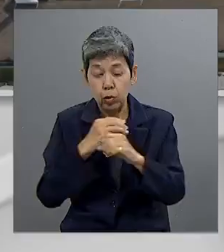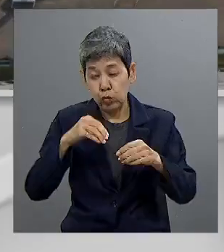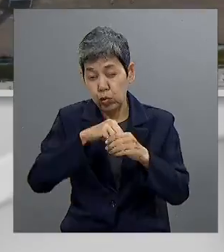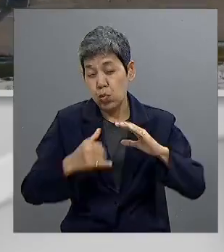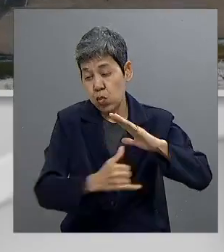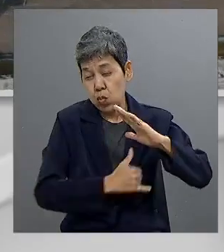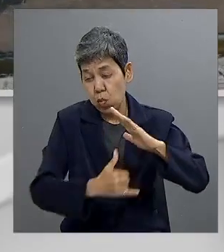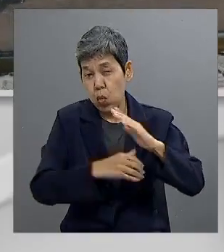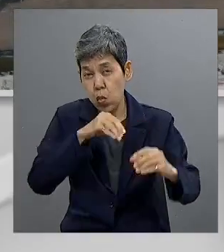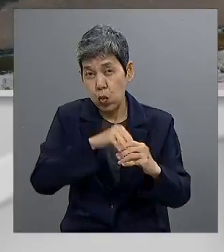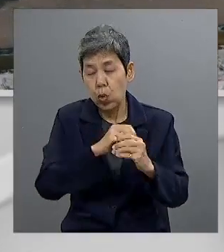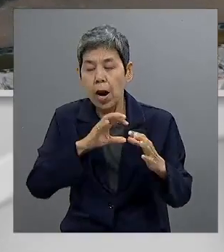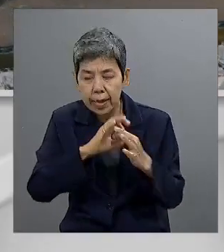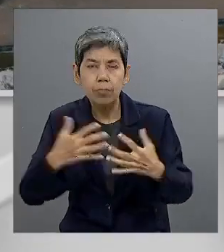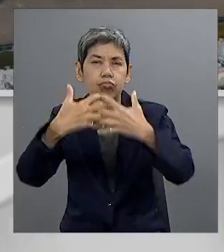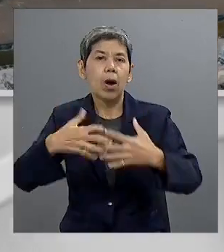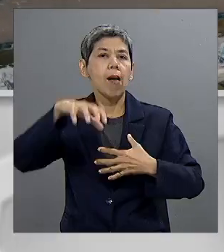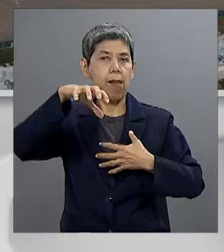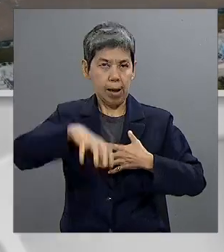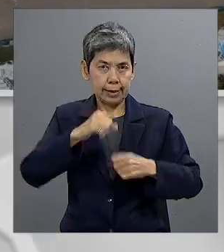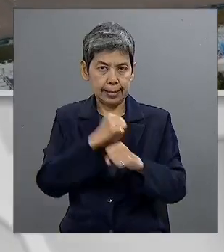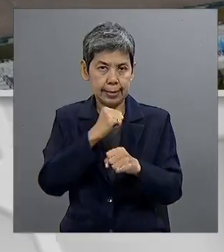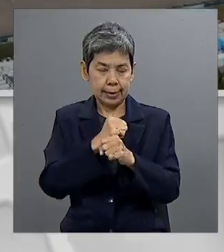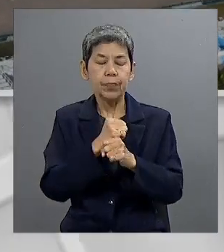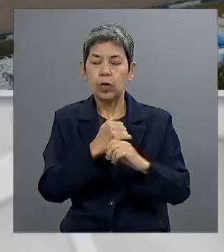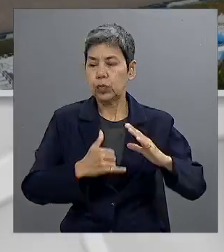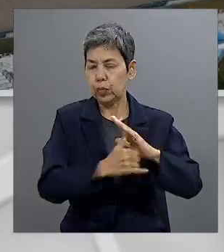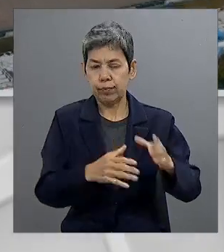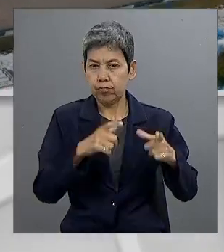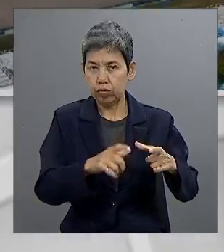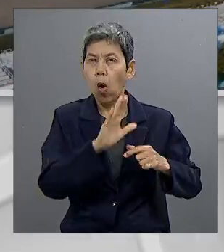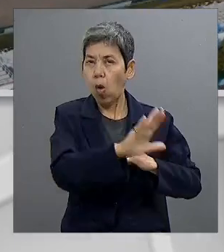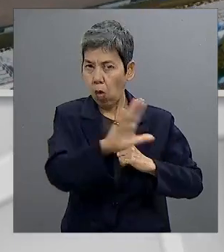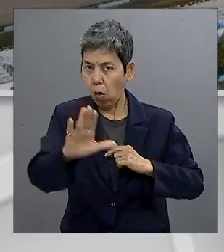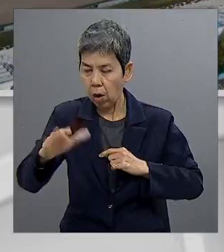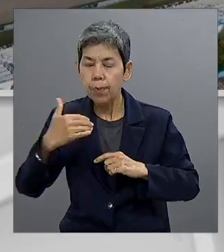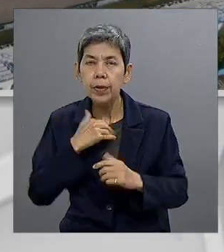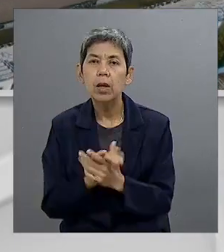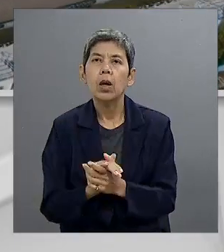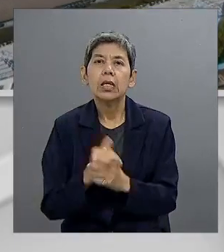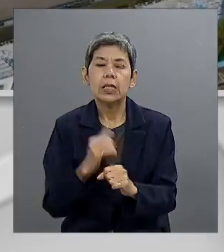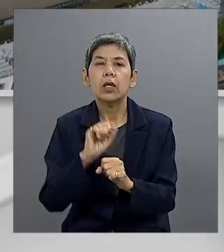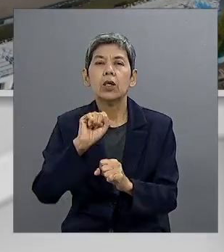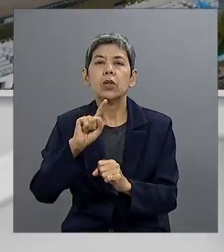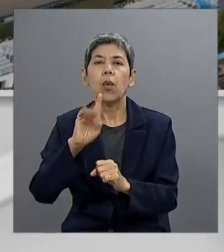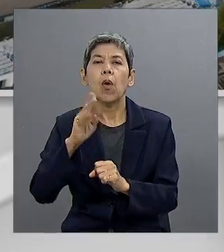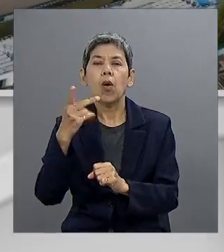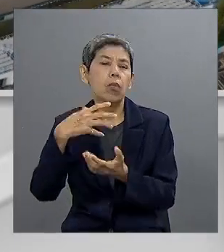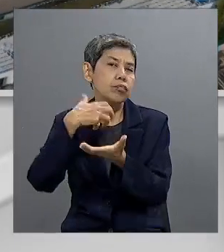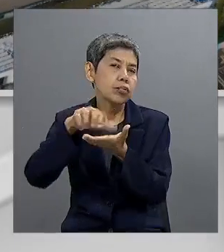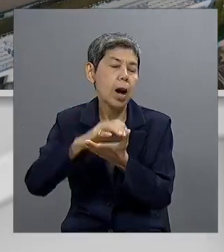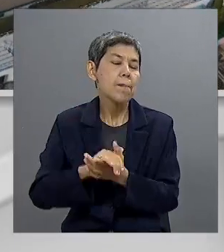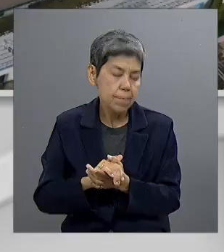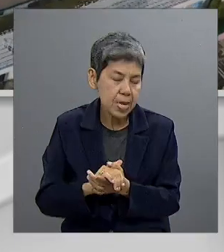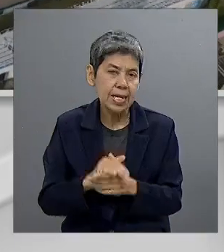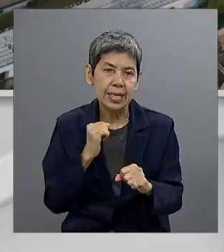นี้เป็นส่วนหนึ่งของแนวทางการกับกันโรคในสถานประกอบการหรือที่สวเคยหยิบยกขึ้นมาพูดถึงที่เรียกว่า Organization